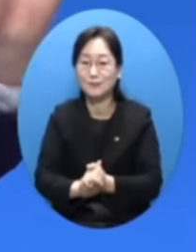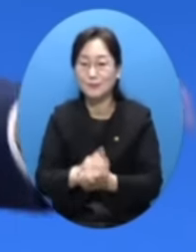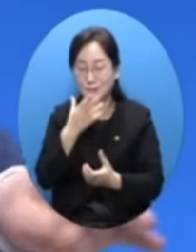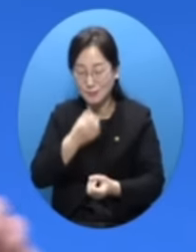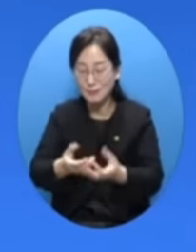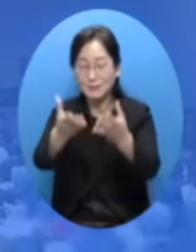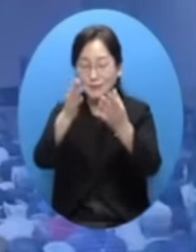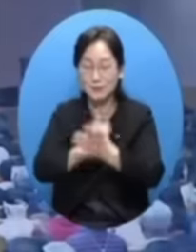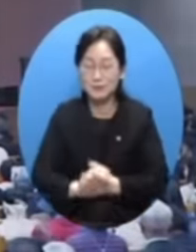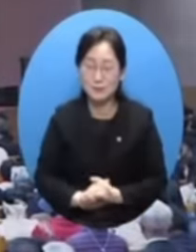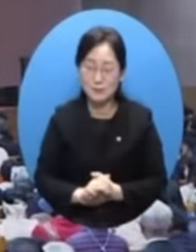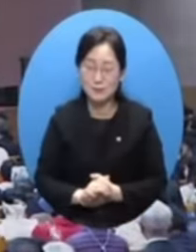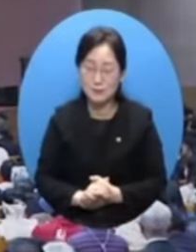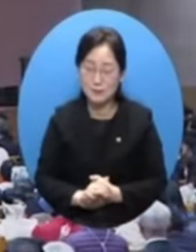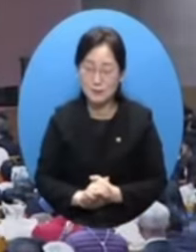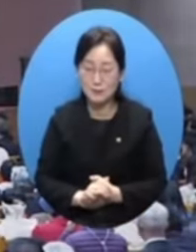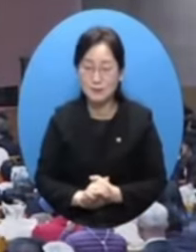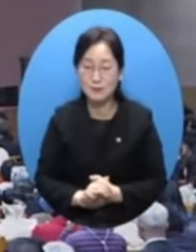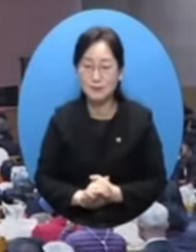네. 축원합니다.